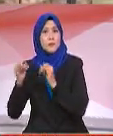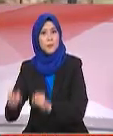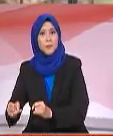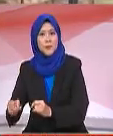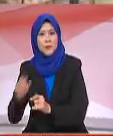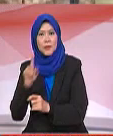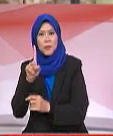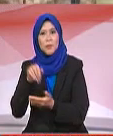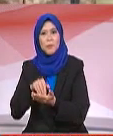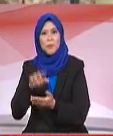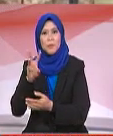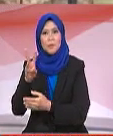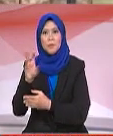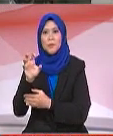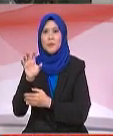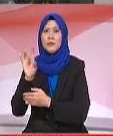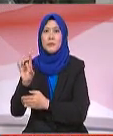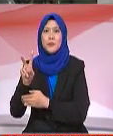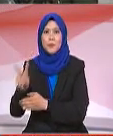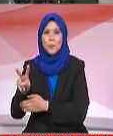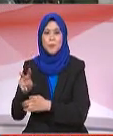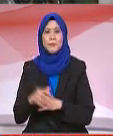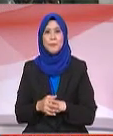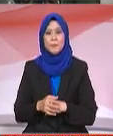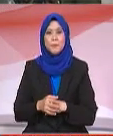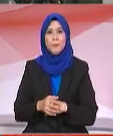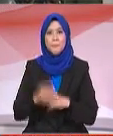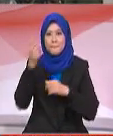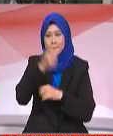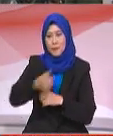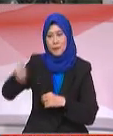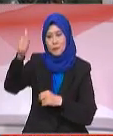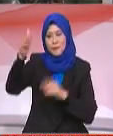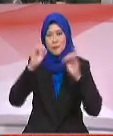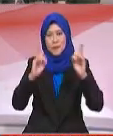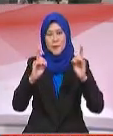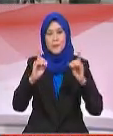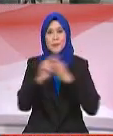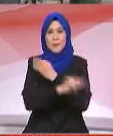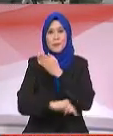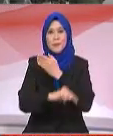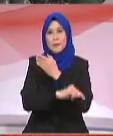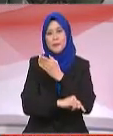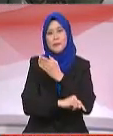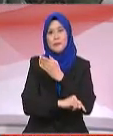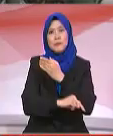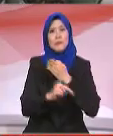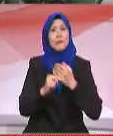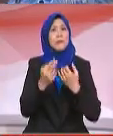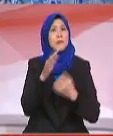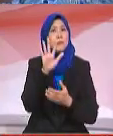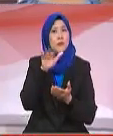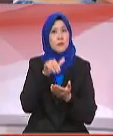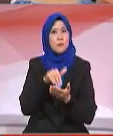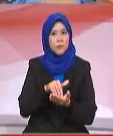seramai 1,682. Menurut Pengarah Pendidikan Negeri Datuk Dr. Misin Radin, seramai